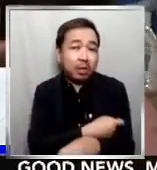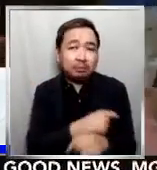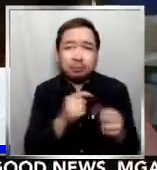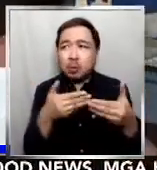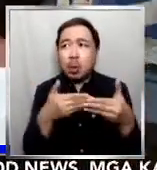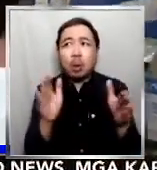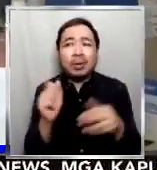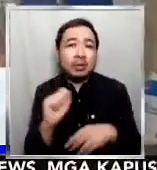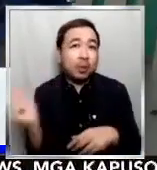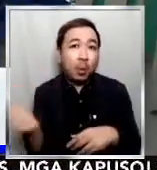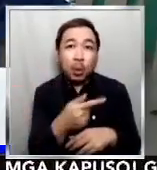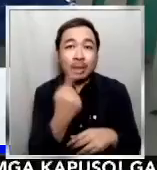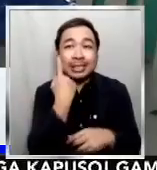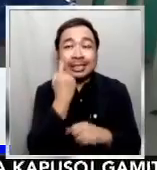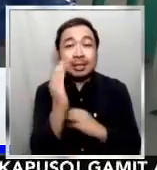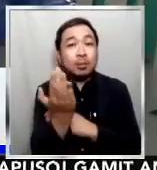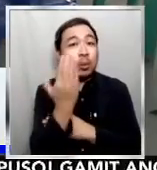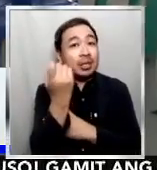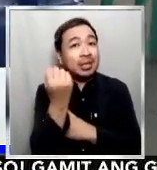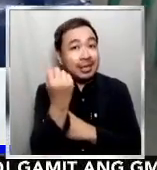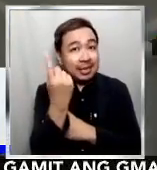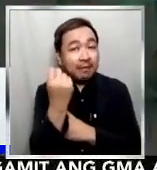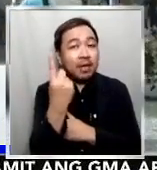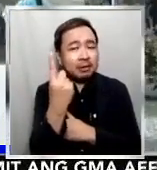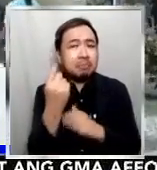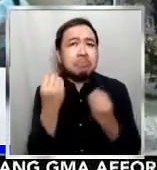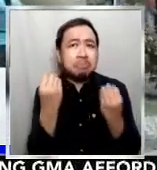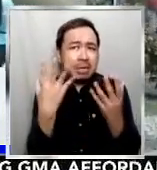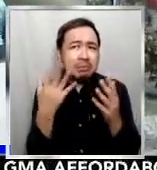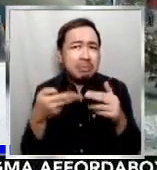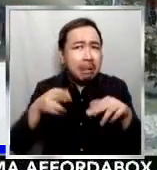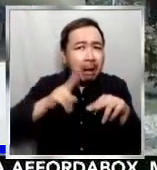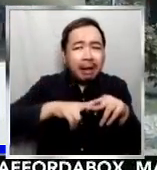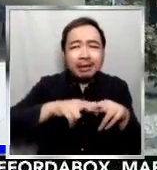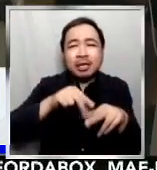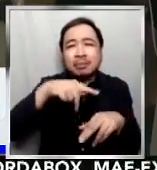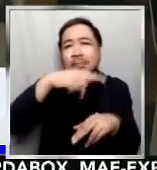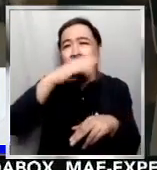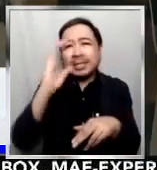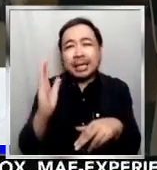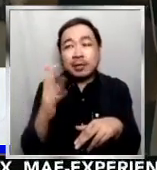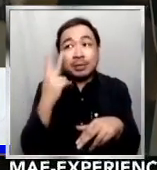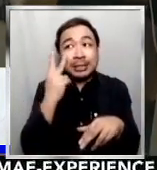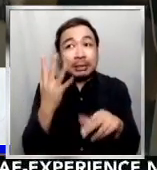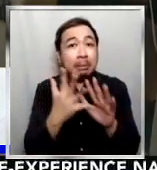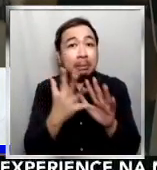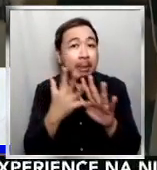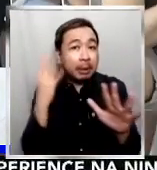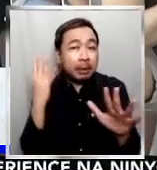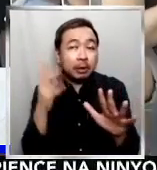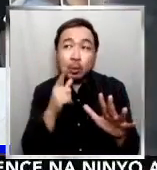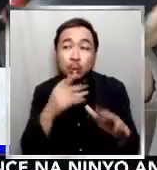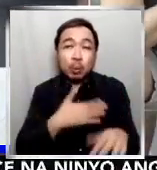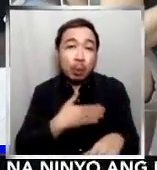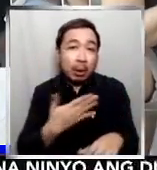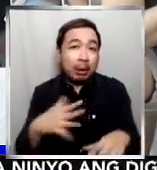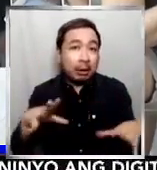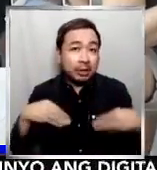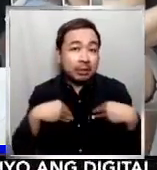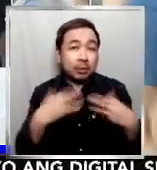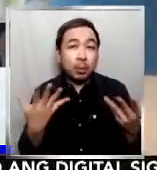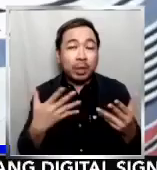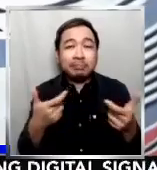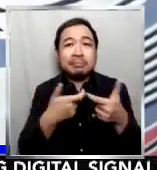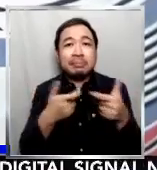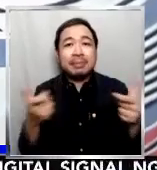umaga, bahagyang dumami ang nagpabakuna sa Pasay. Mahaba rin ang pila ng mga nais magpabakuna sa Mega Vaccination Center sa